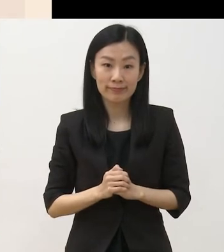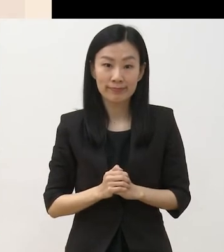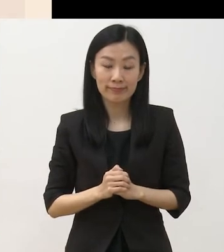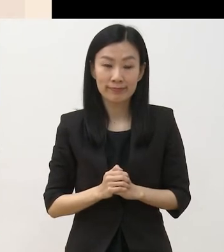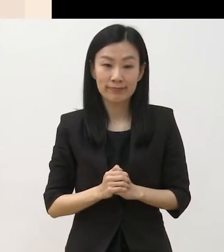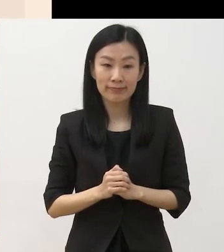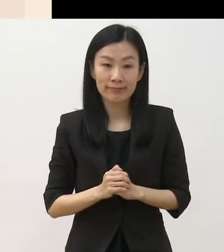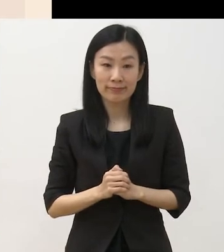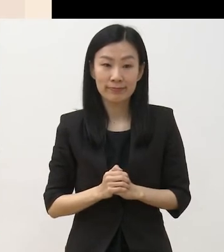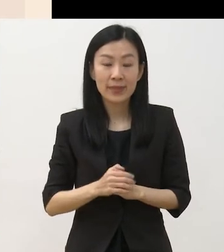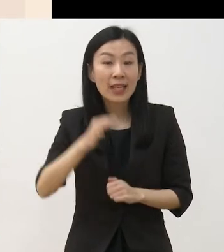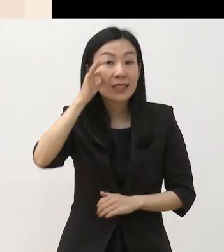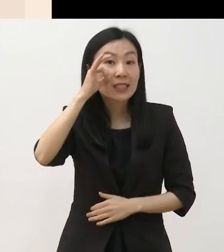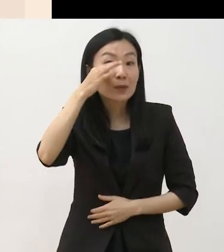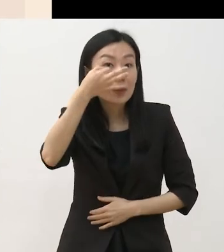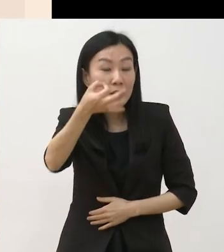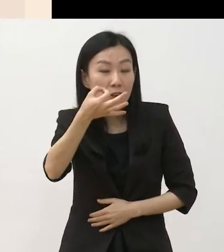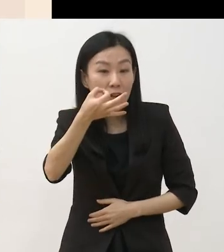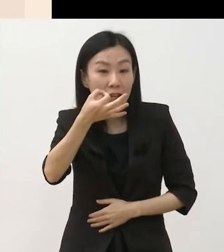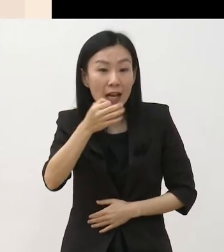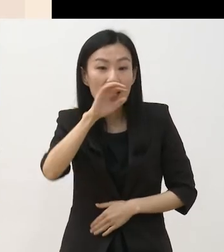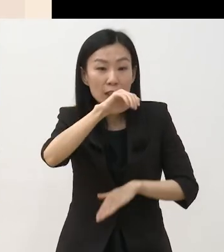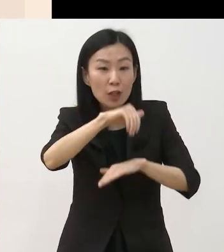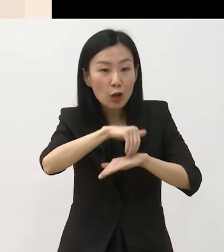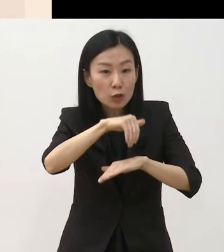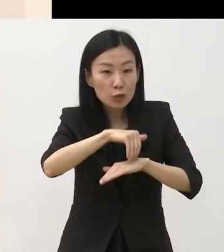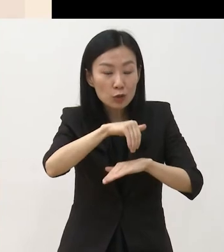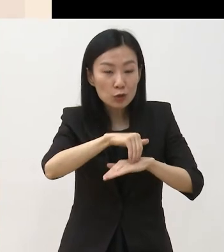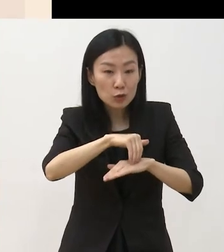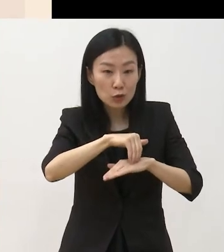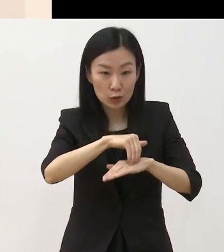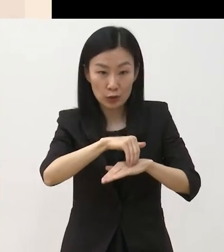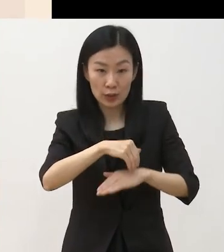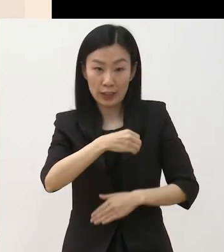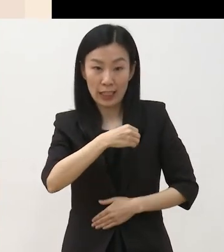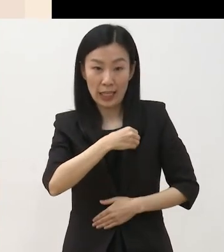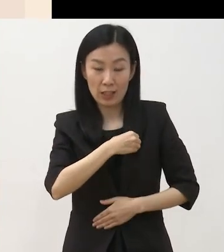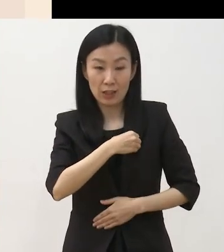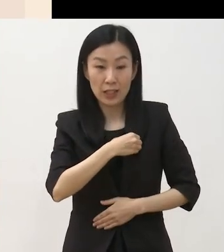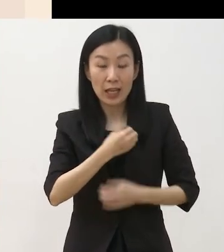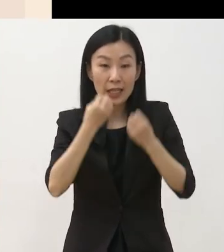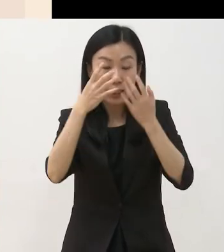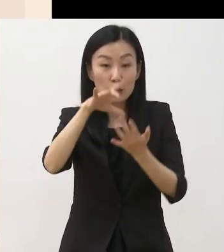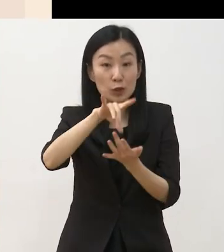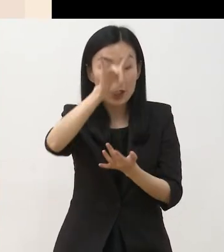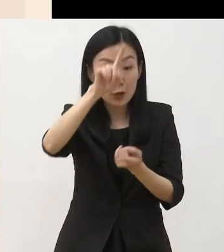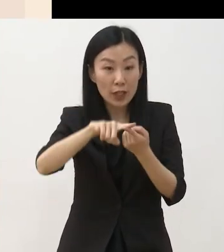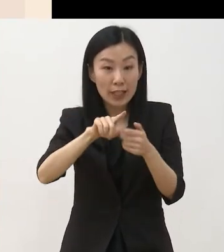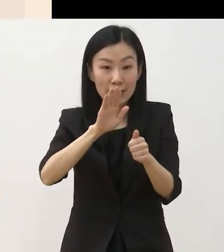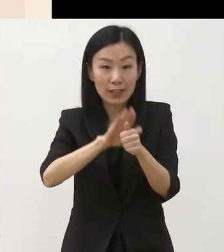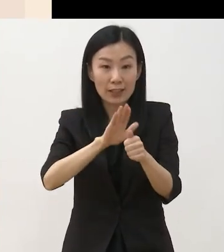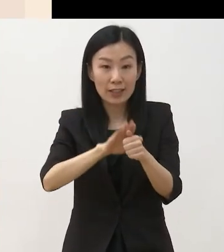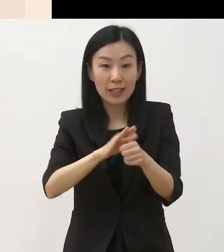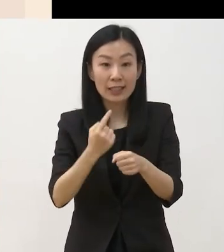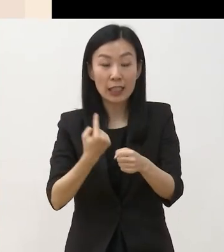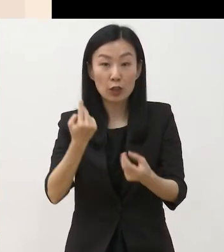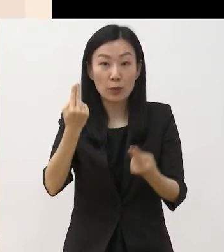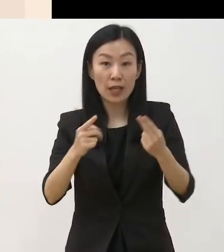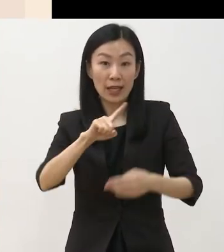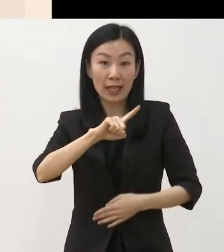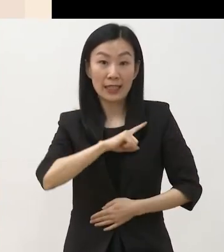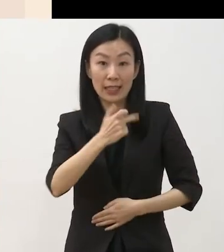그 10개월간 연수단원에 대한 신규 채용에 대한 인건비를 지원하는 사업인데요. 전년도 대비 가장 큰